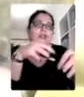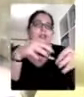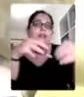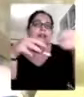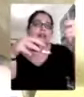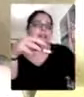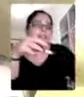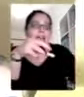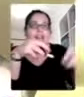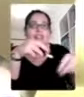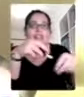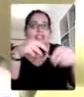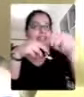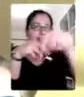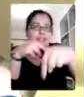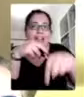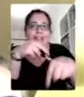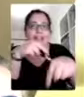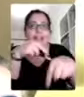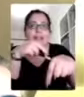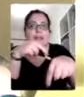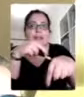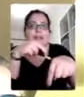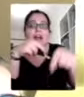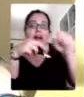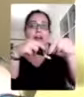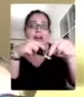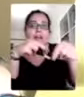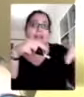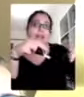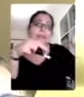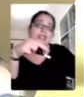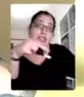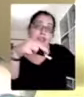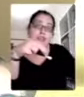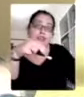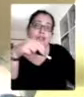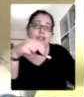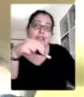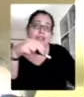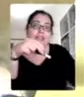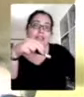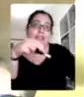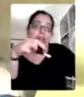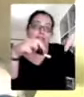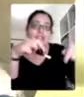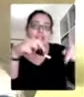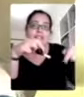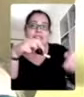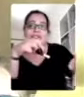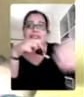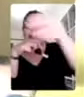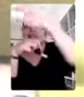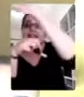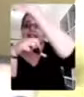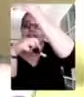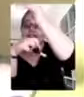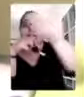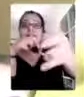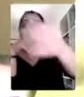tütünü Crown'la içtiklerinde aynı tadı alamıyorlar. Ama başka bir tütünü de Crown'la